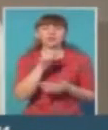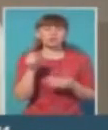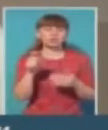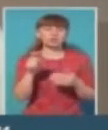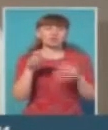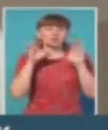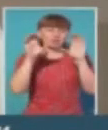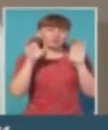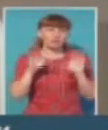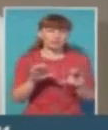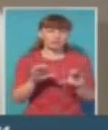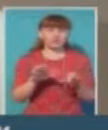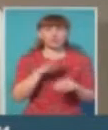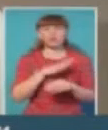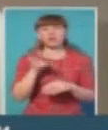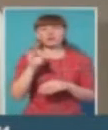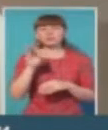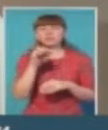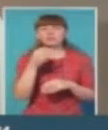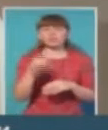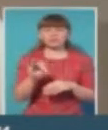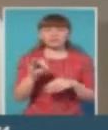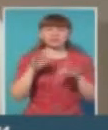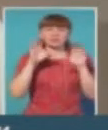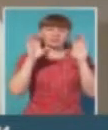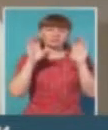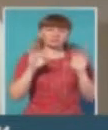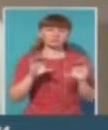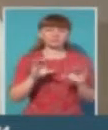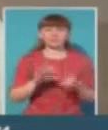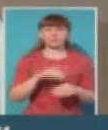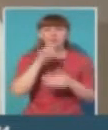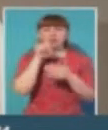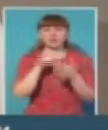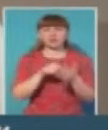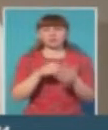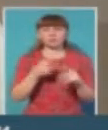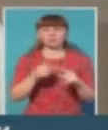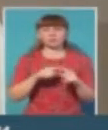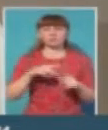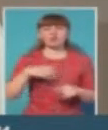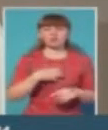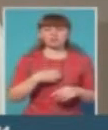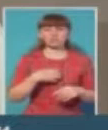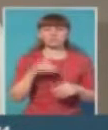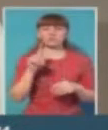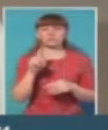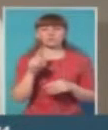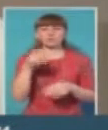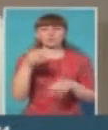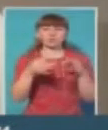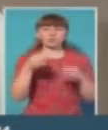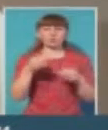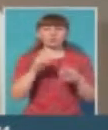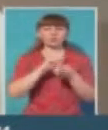и административные, поэтому вопрос актуален, поскольку судебная